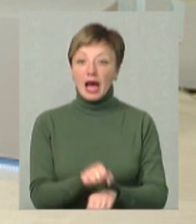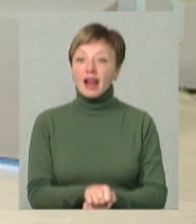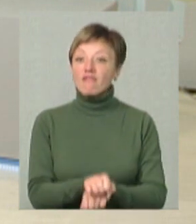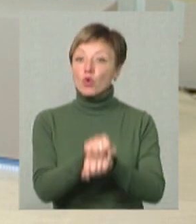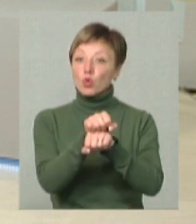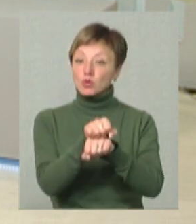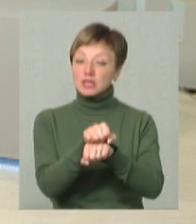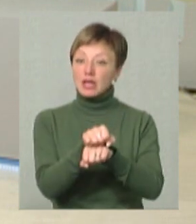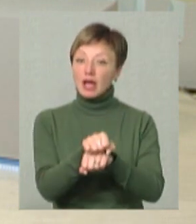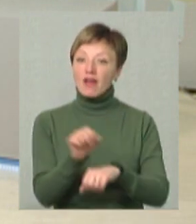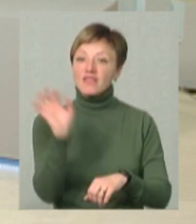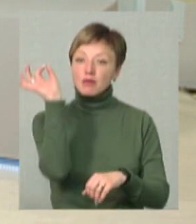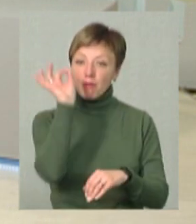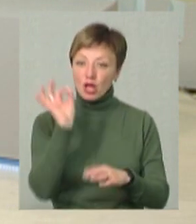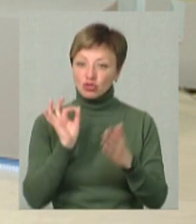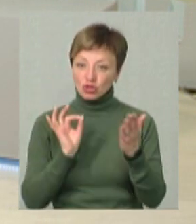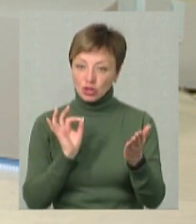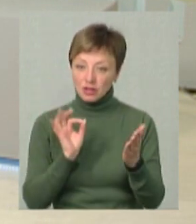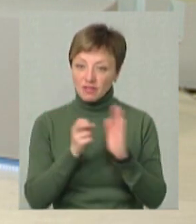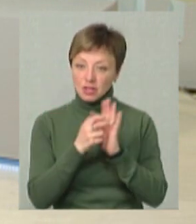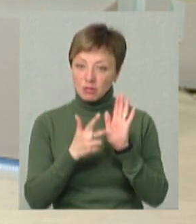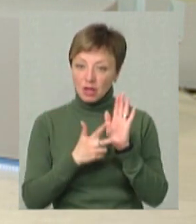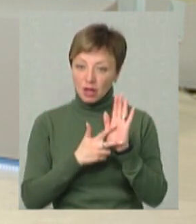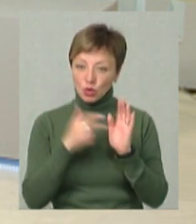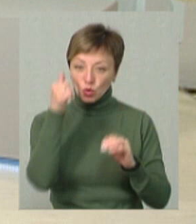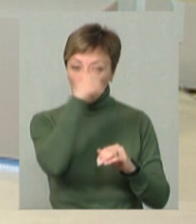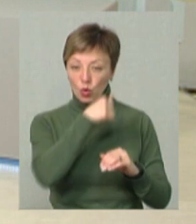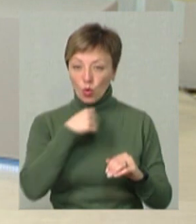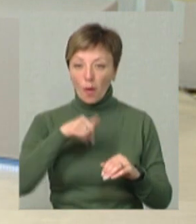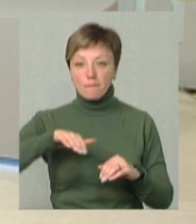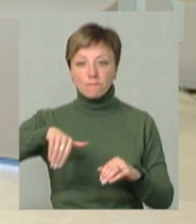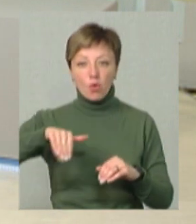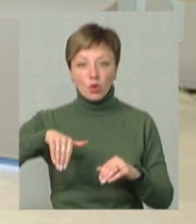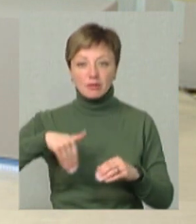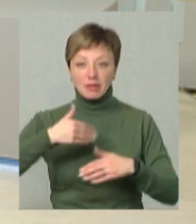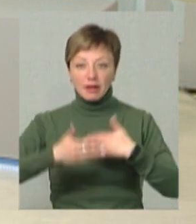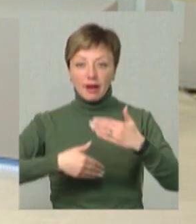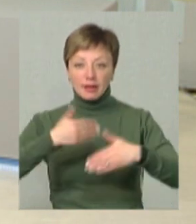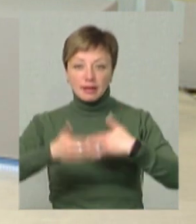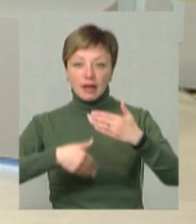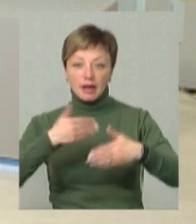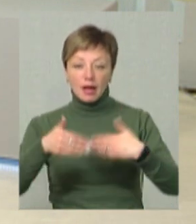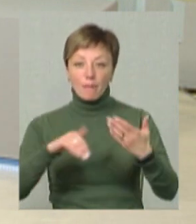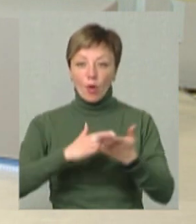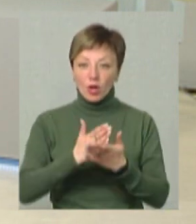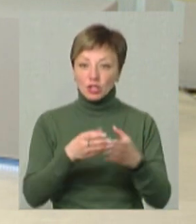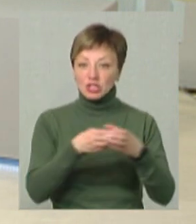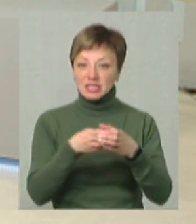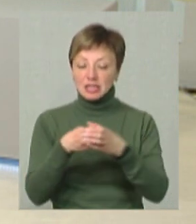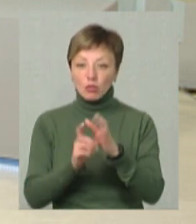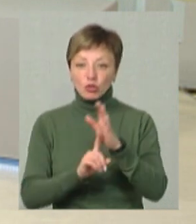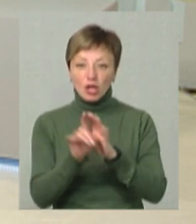революція листопадова в Німеччині, 18-го ще року, потім далі, далі, далі, і певні політичні сили